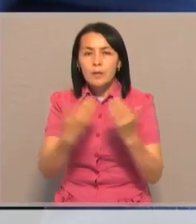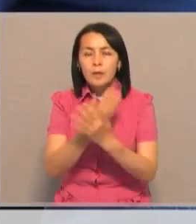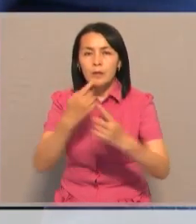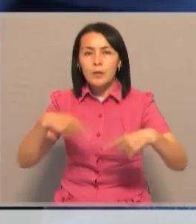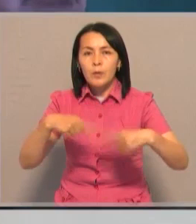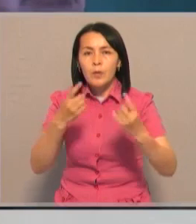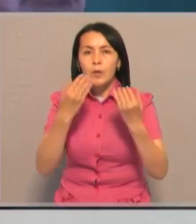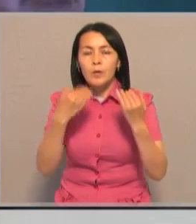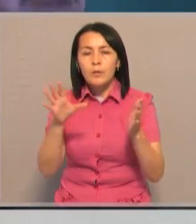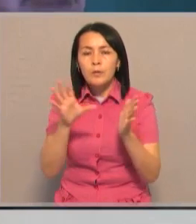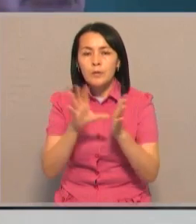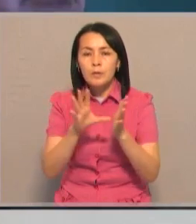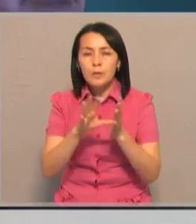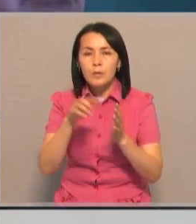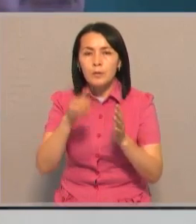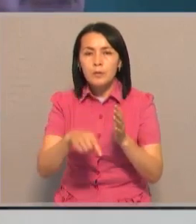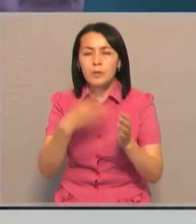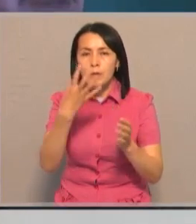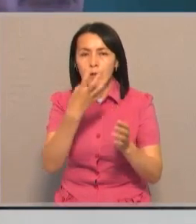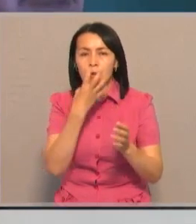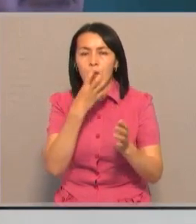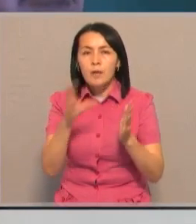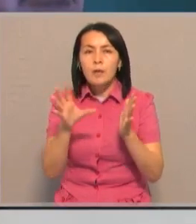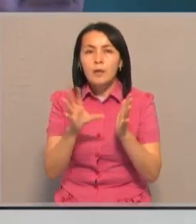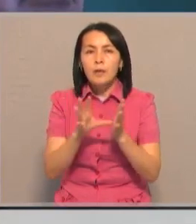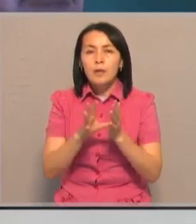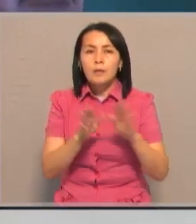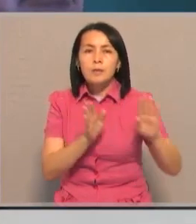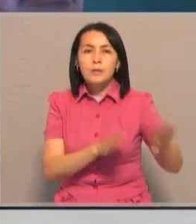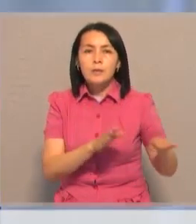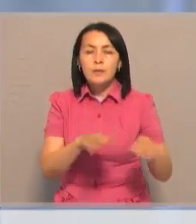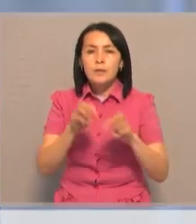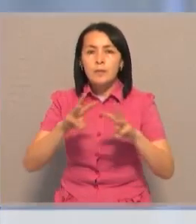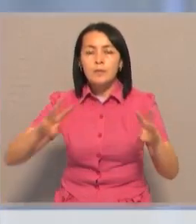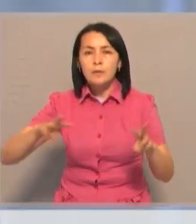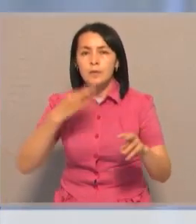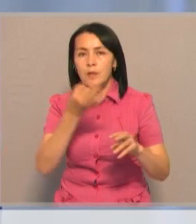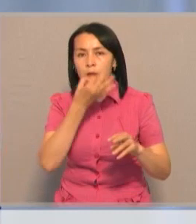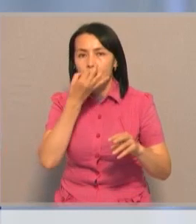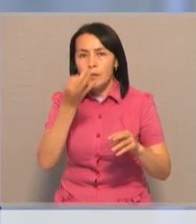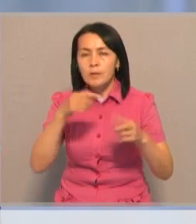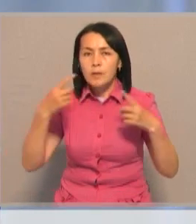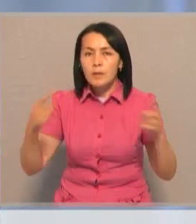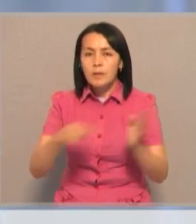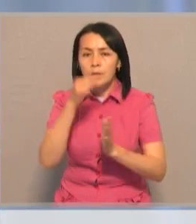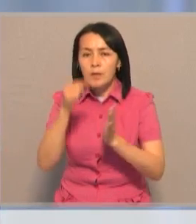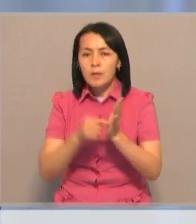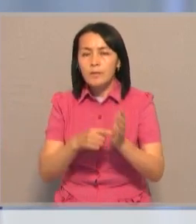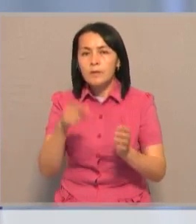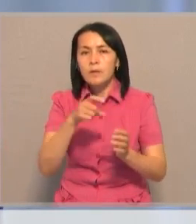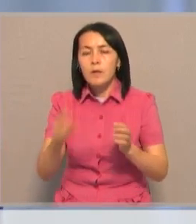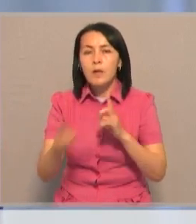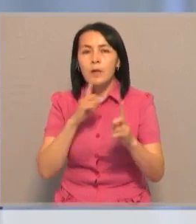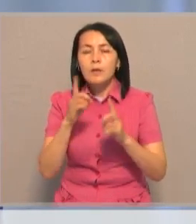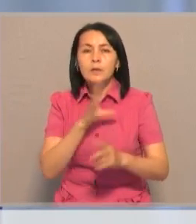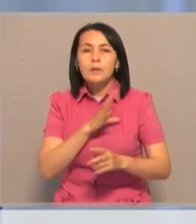возобновляемым источником энергии, теплу, электроэнергетике, заместитель министра ответил на самые разные вопросы населения. На